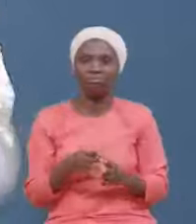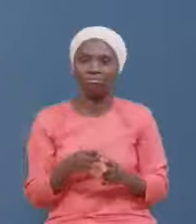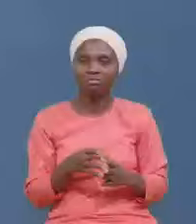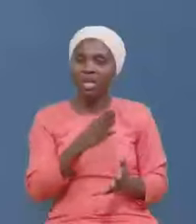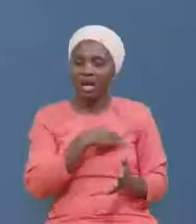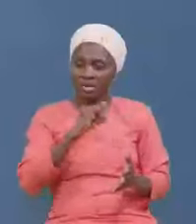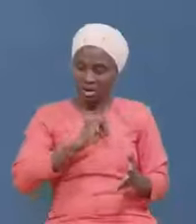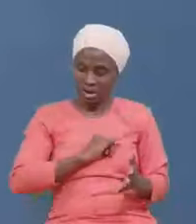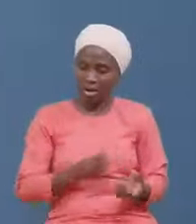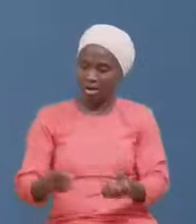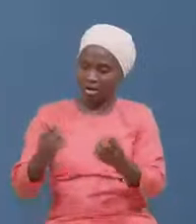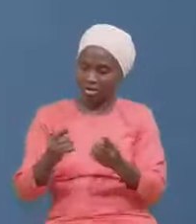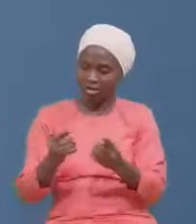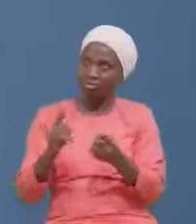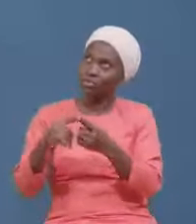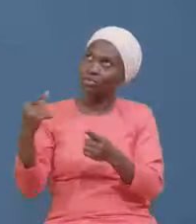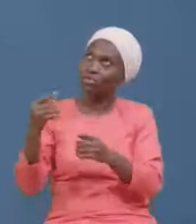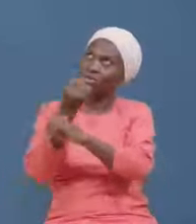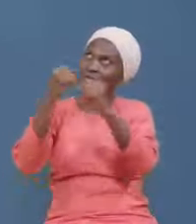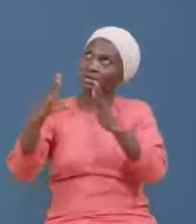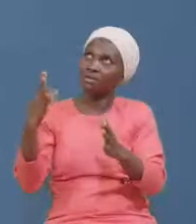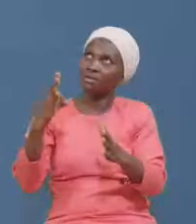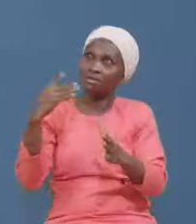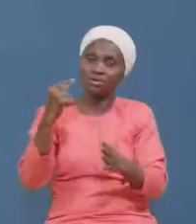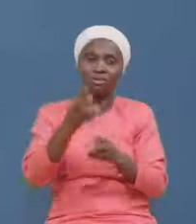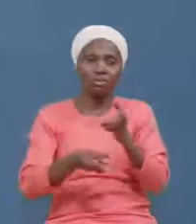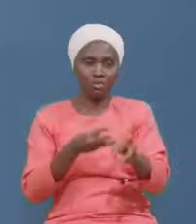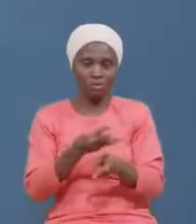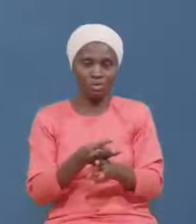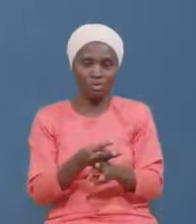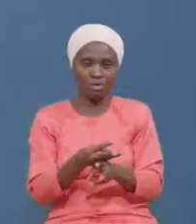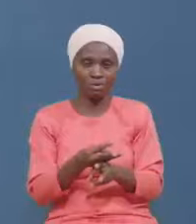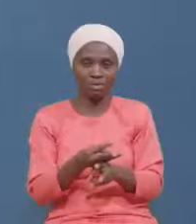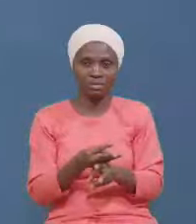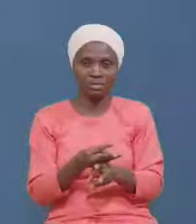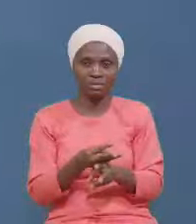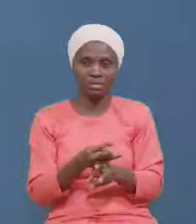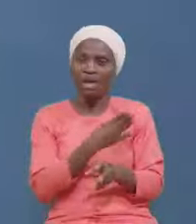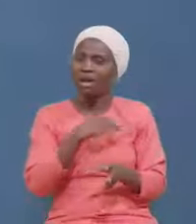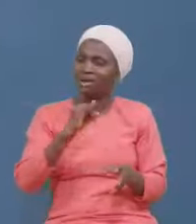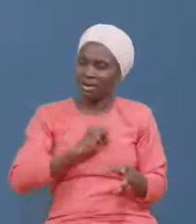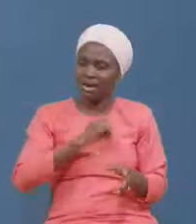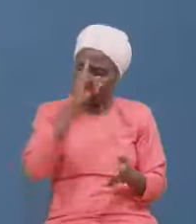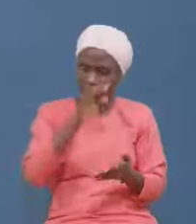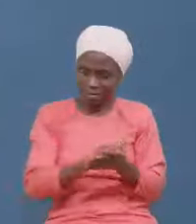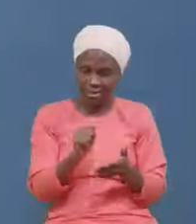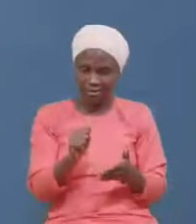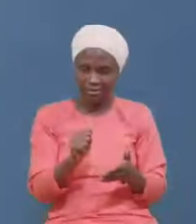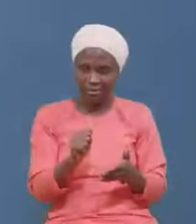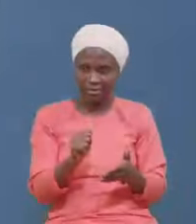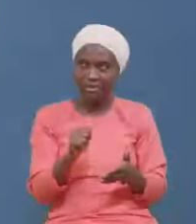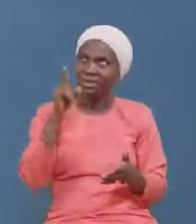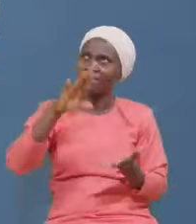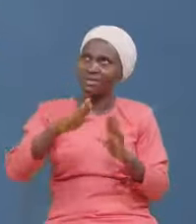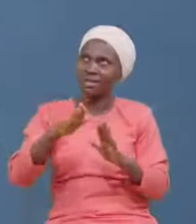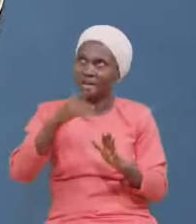I come to the Savior of the world. లోక రక్షకుని యొద్దకు వస్తూ ఉన్నాను. And I believe. నేను నమ్ముతున్నాను. He died